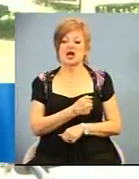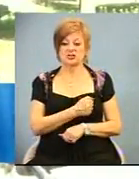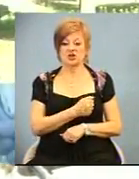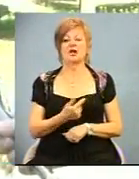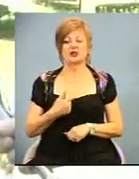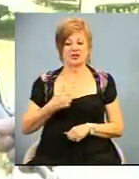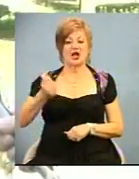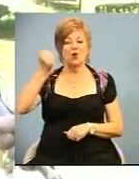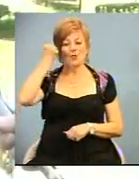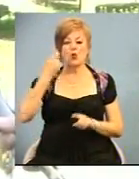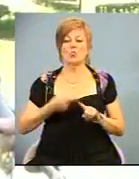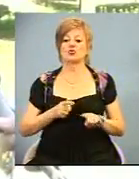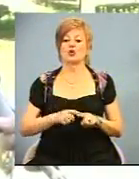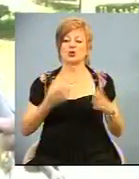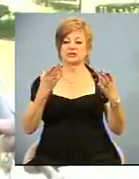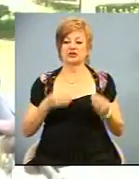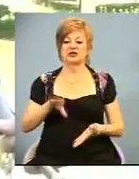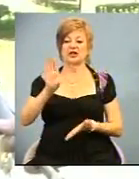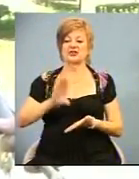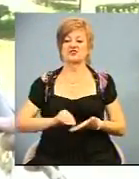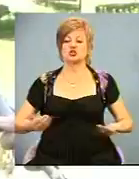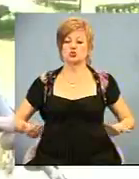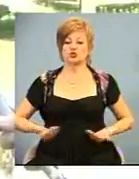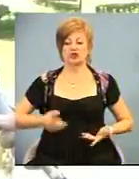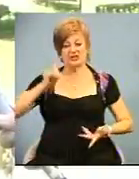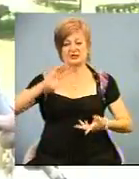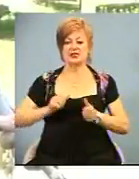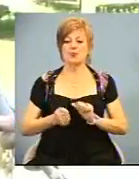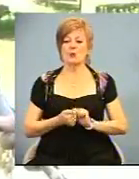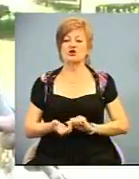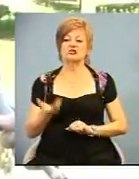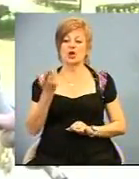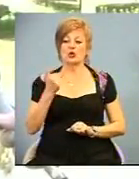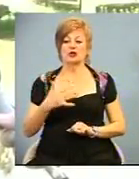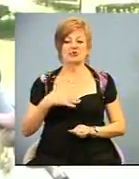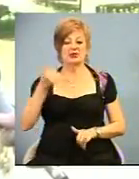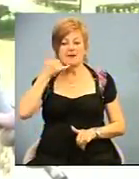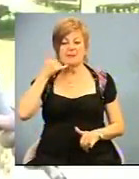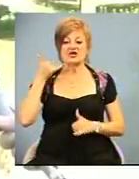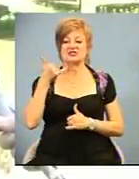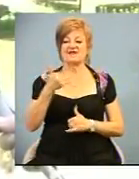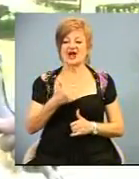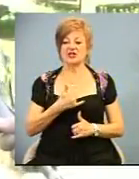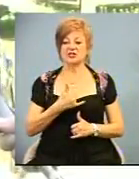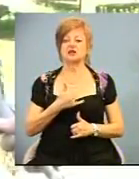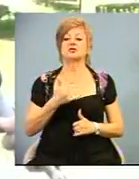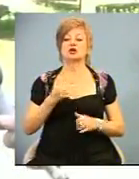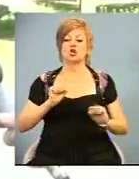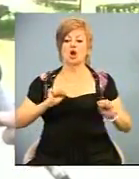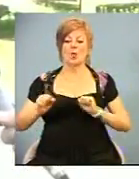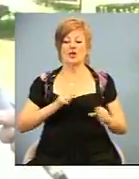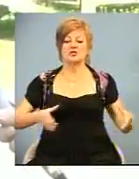я пам'ятаю цей день, мабуть, на все життя запам'ятається, коли мені зателефонував командир